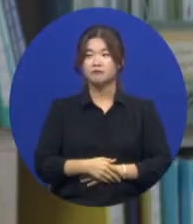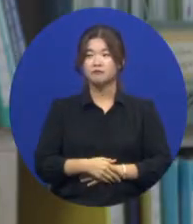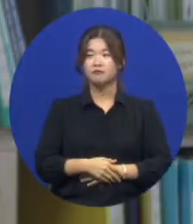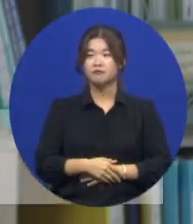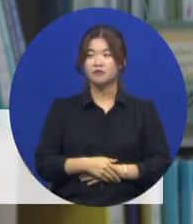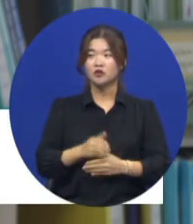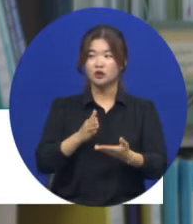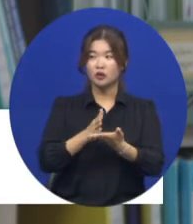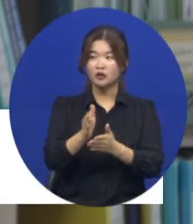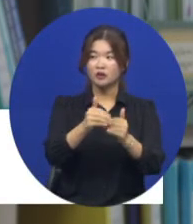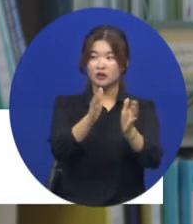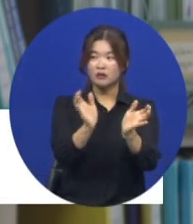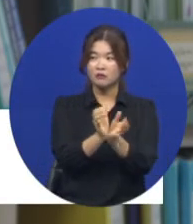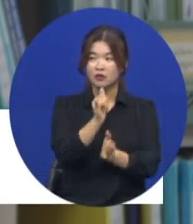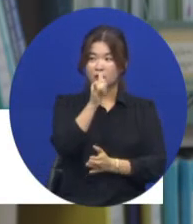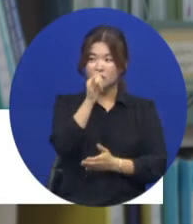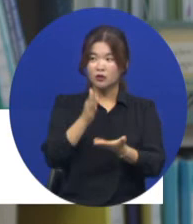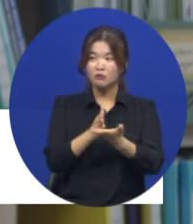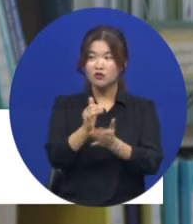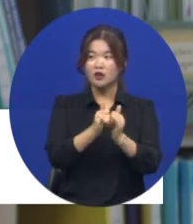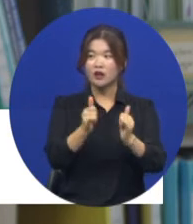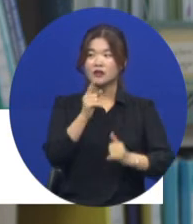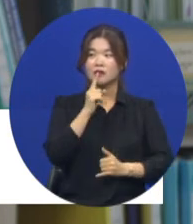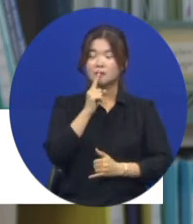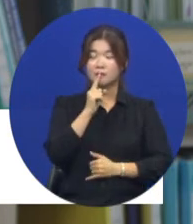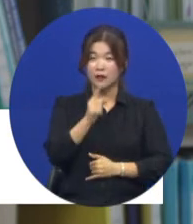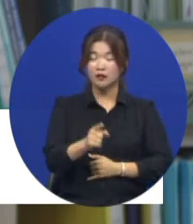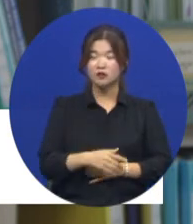전담 부서가 있고 전문가가 있다는 얘기는